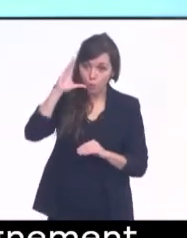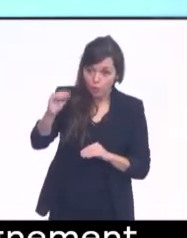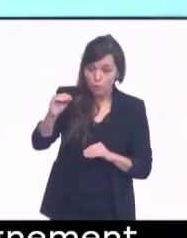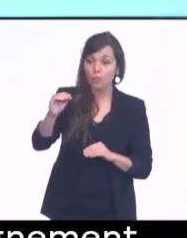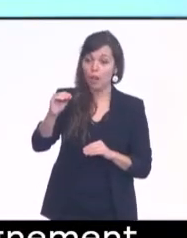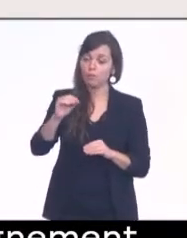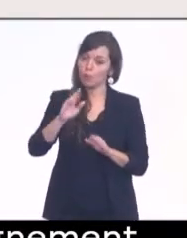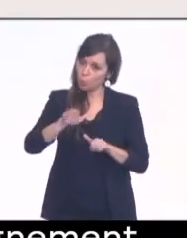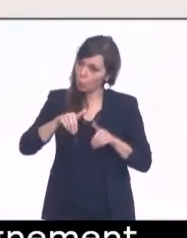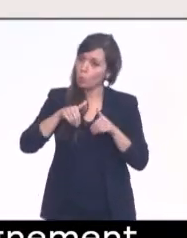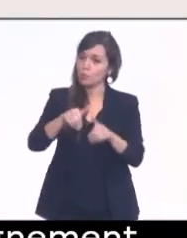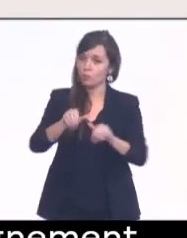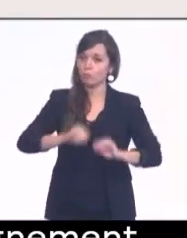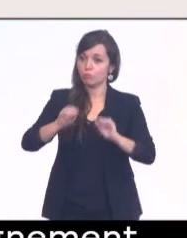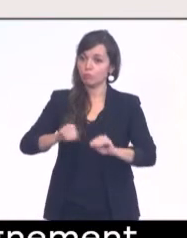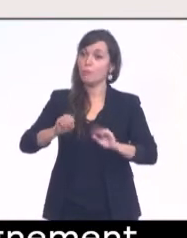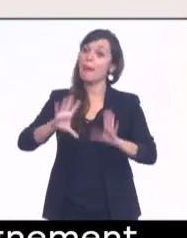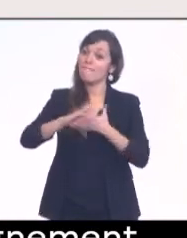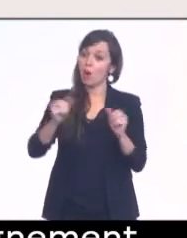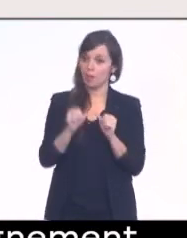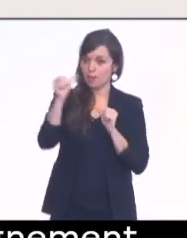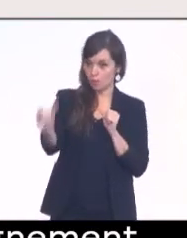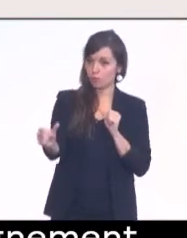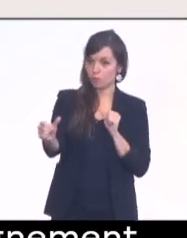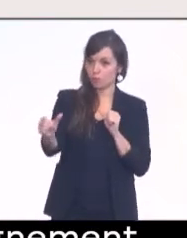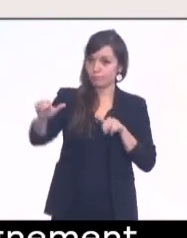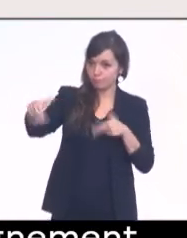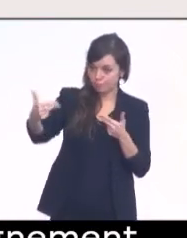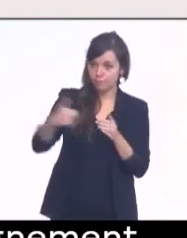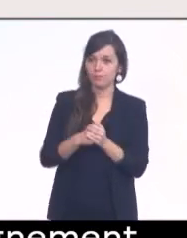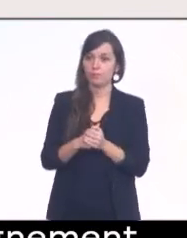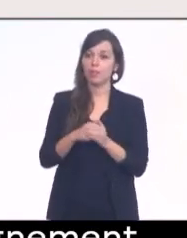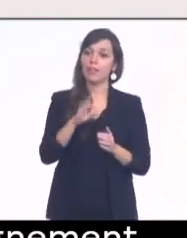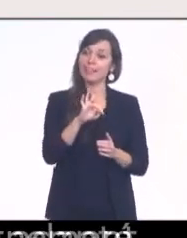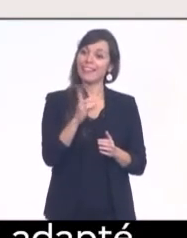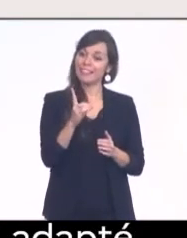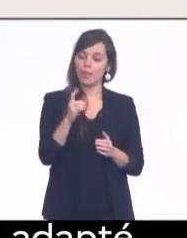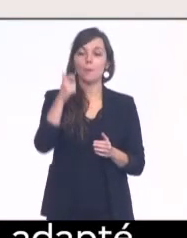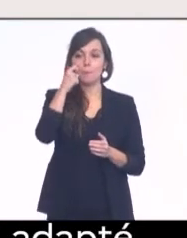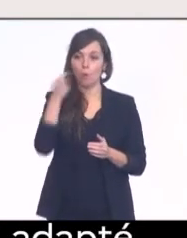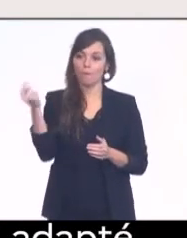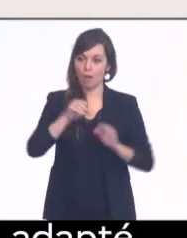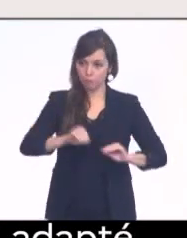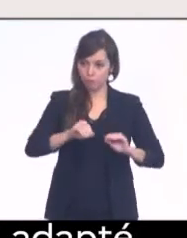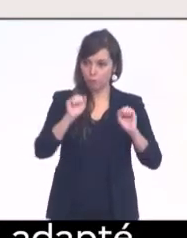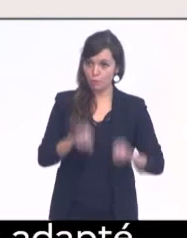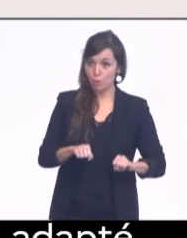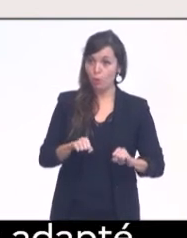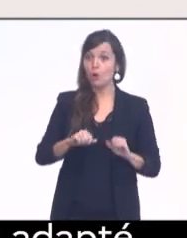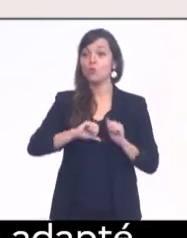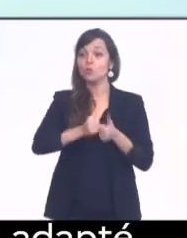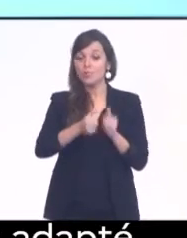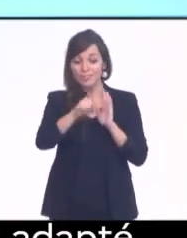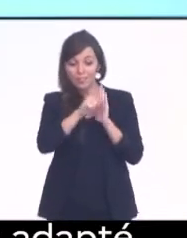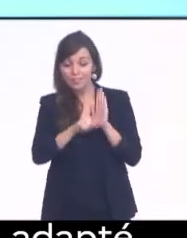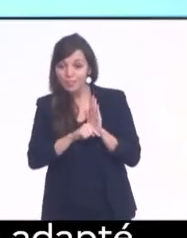poursuite de l'enseignement est assurée à distance. Seuls les travaux pratiques pourront être maintenus en présentiel. Ces dispositions s'appliquent, y compris